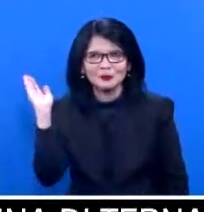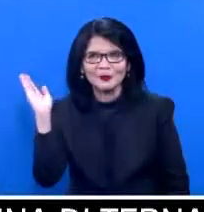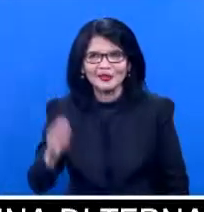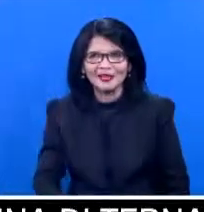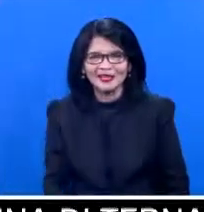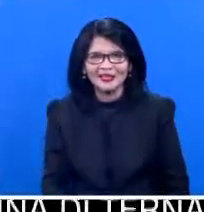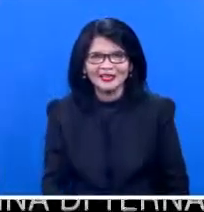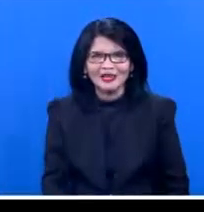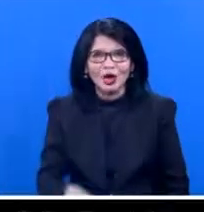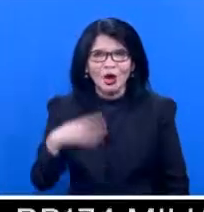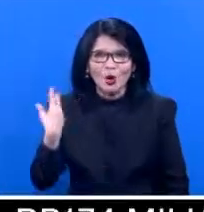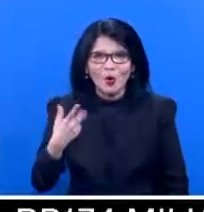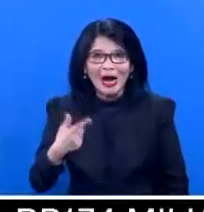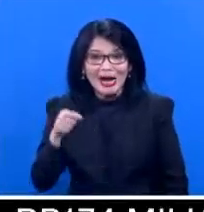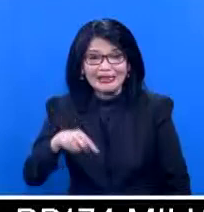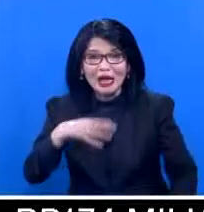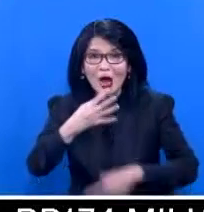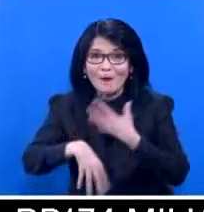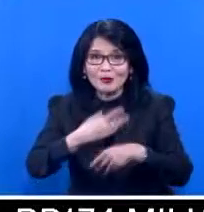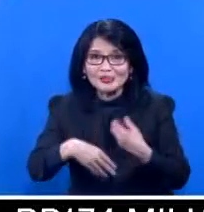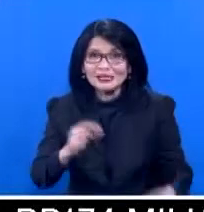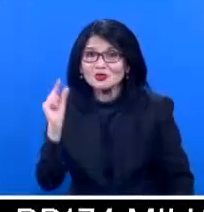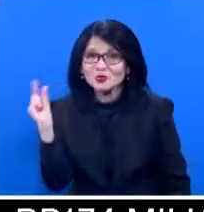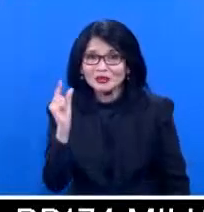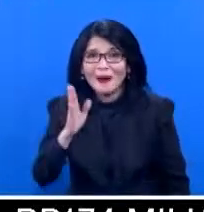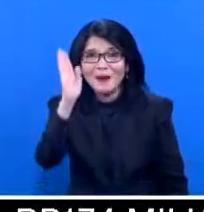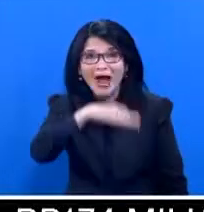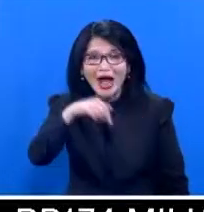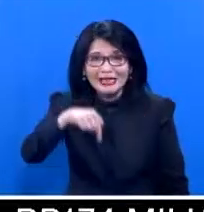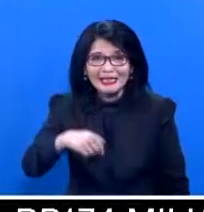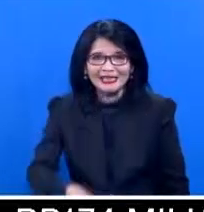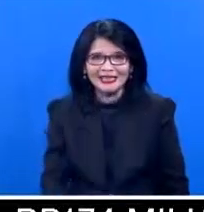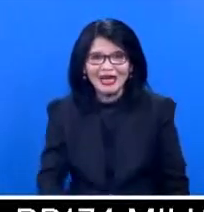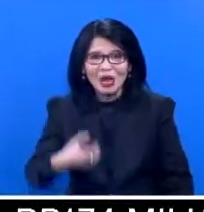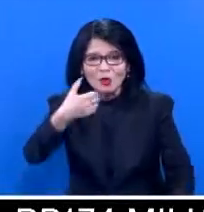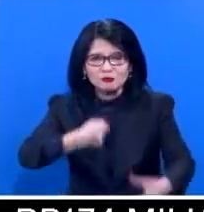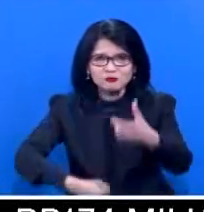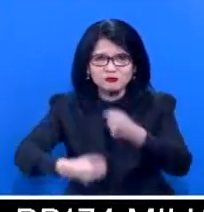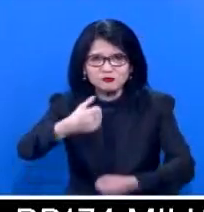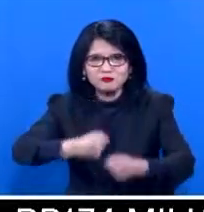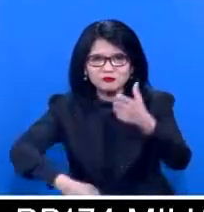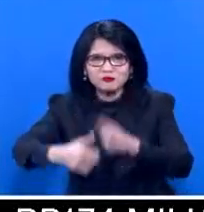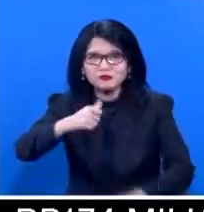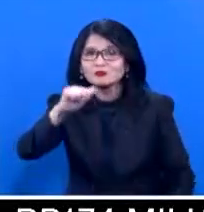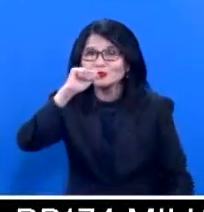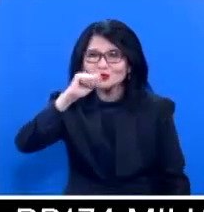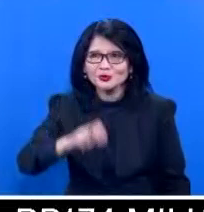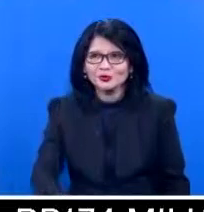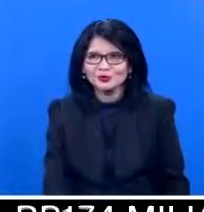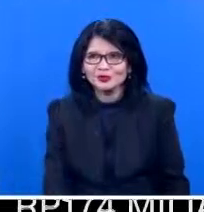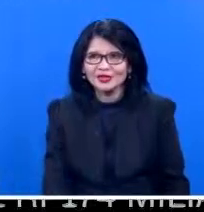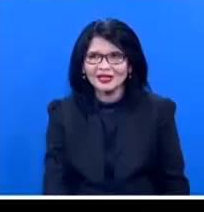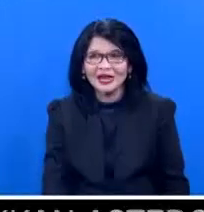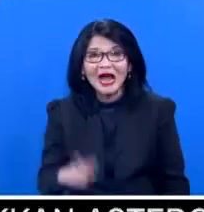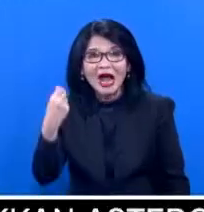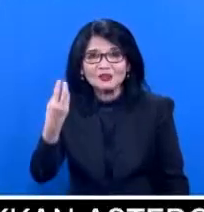Wah, pemirsa, ini adalah proses utama kita pada hari ini adalah memerah susu sapi. Harus pakai mentega dulu,